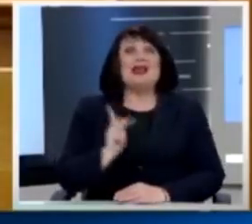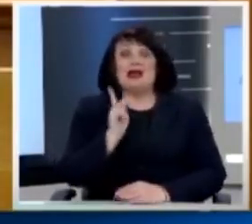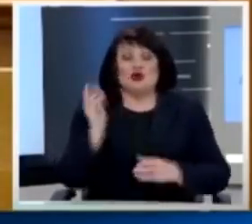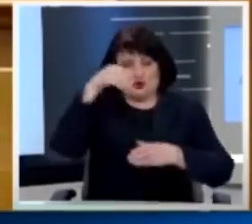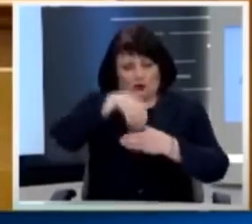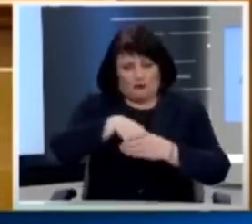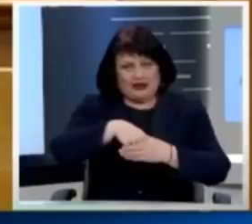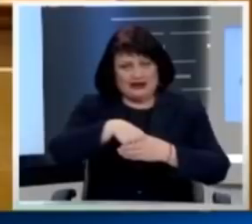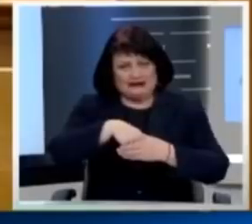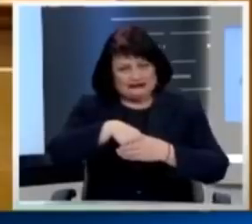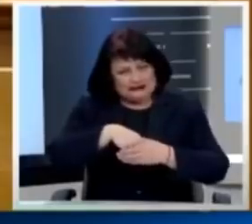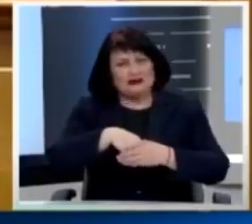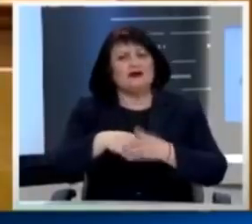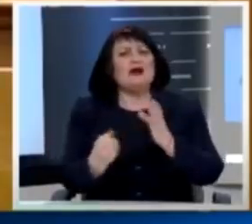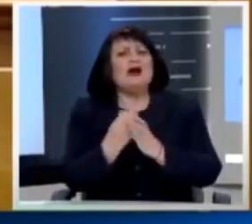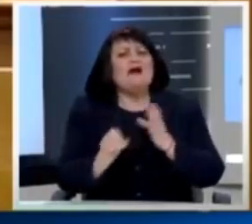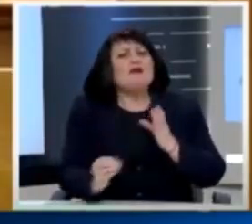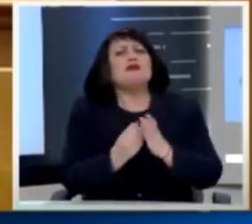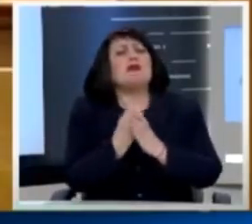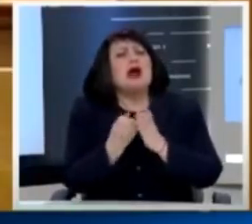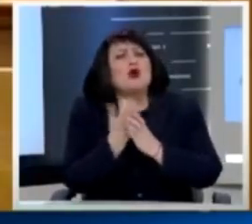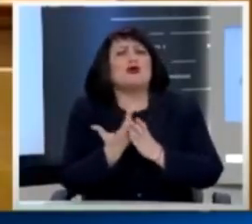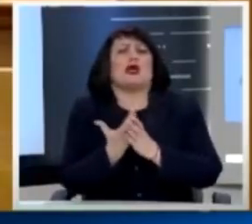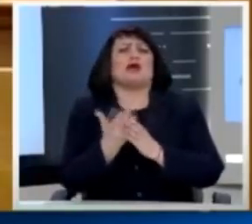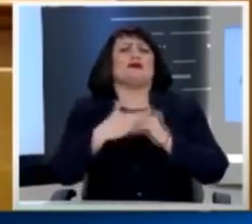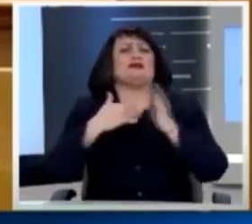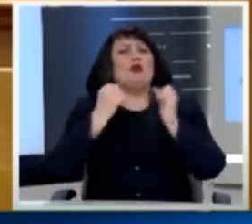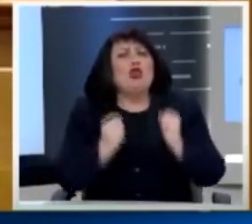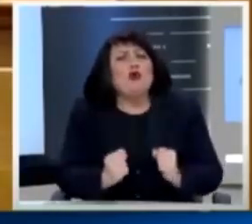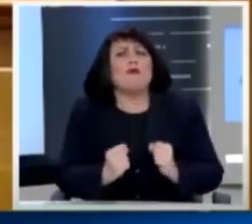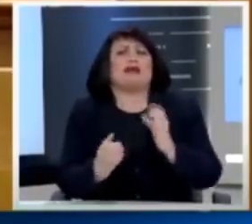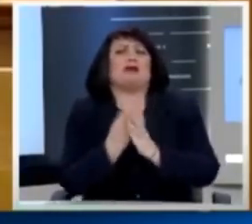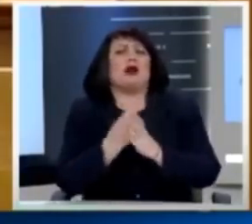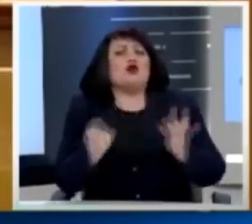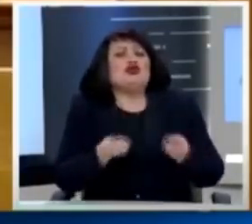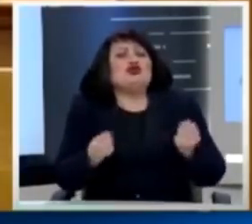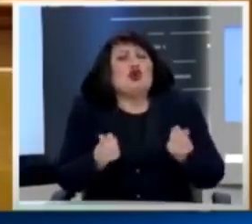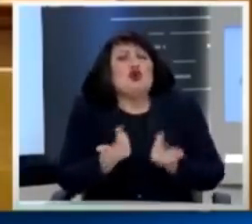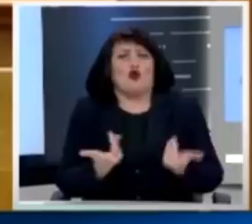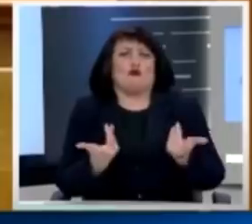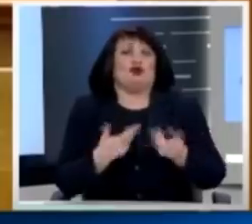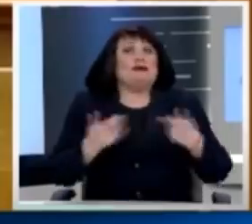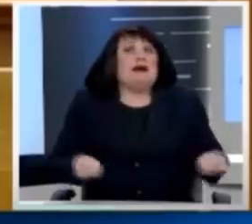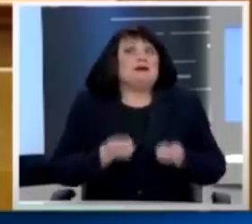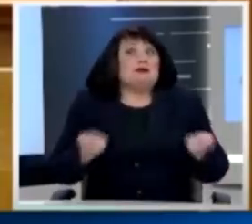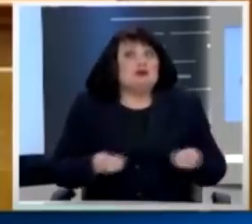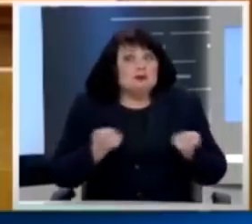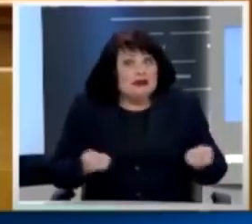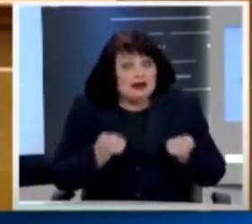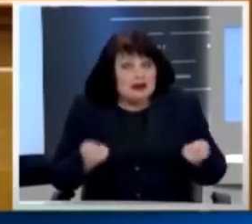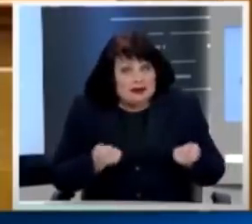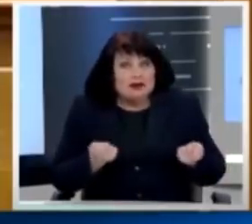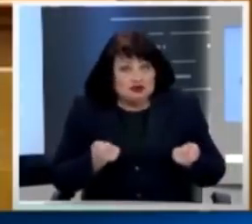για παράδειγμα, των πλουτοπαραγωγικών πηγών, των υποδομών, των μέσων παραγωγής, η αξιοποίηση